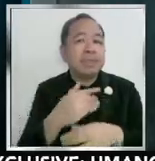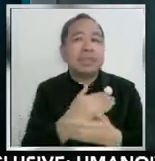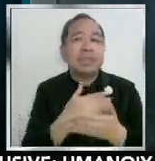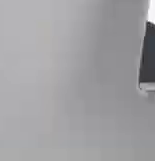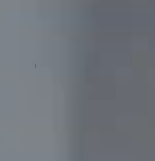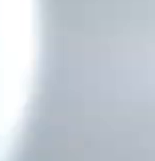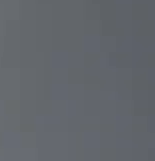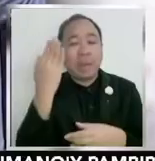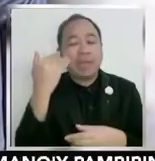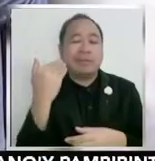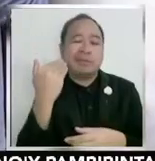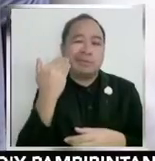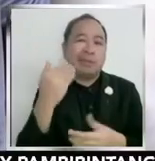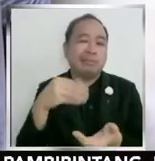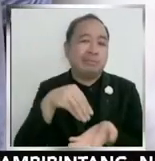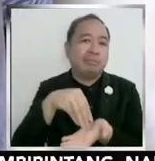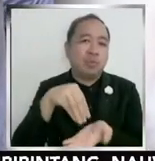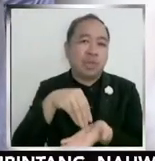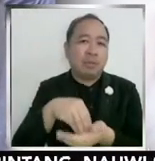Soriano.